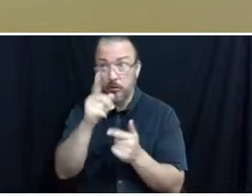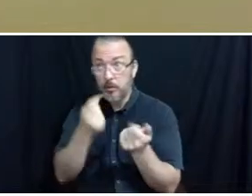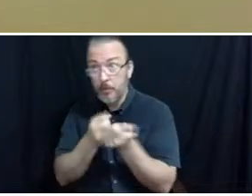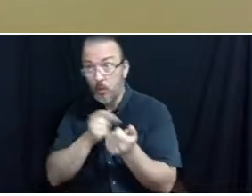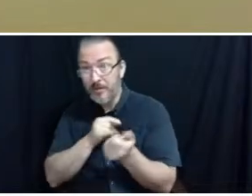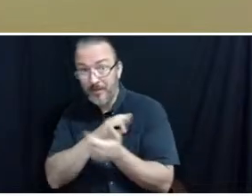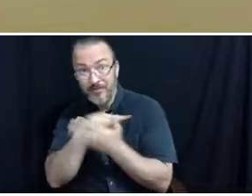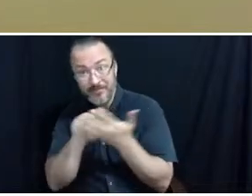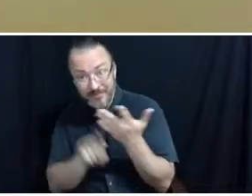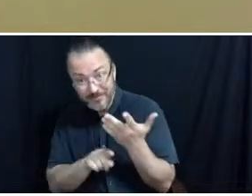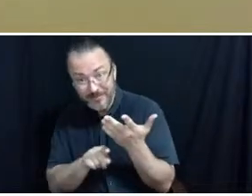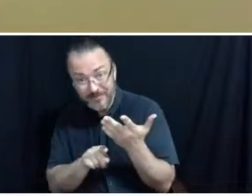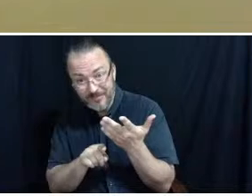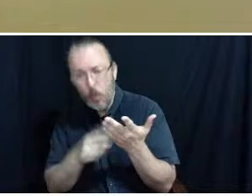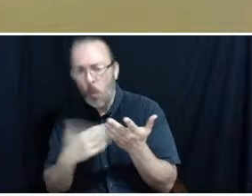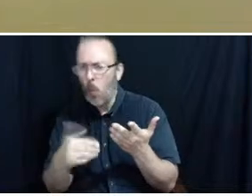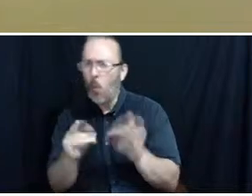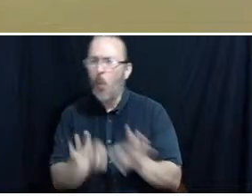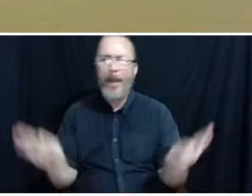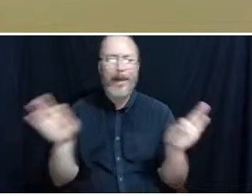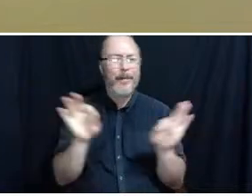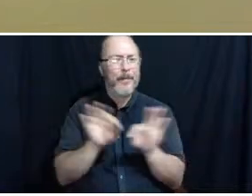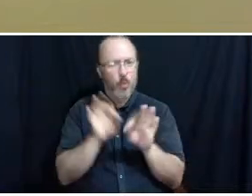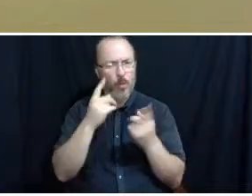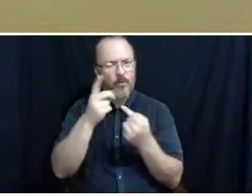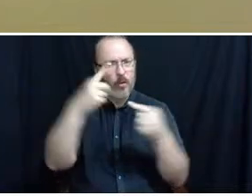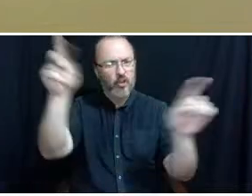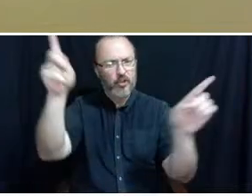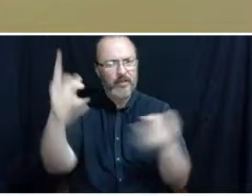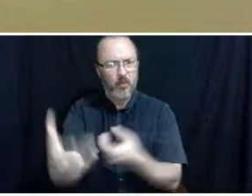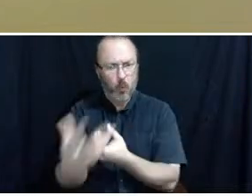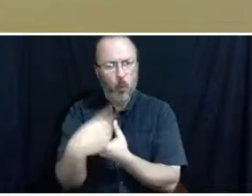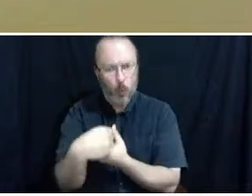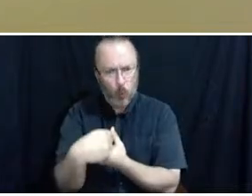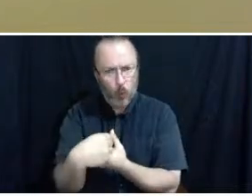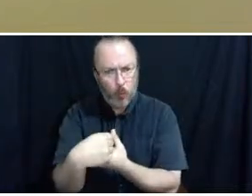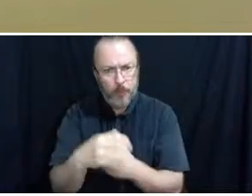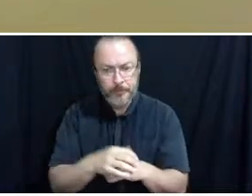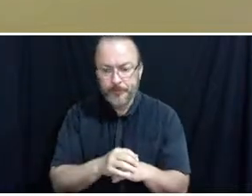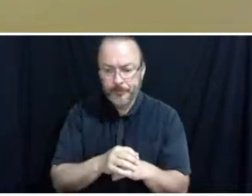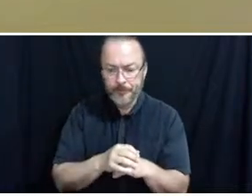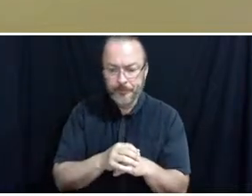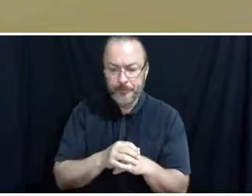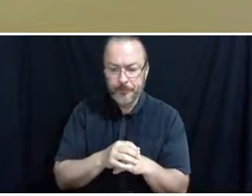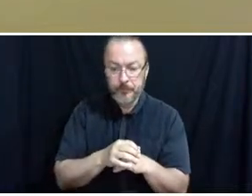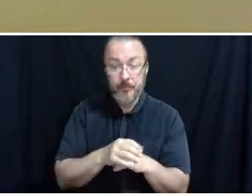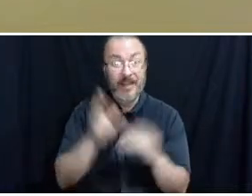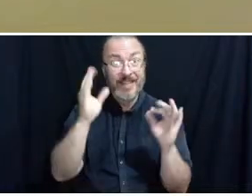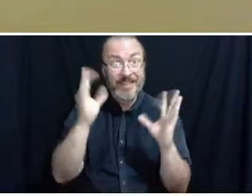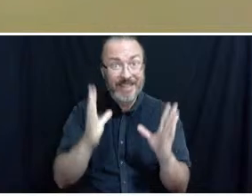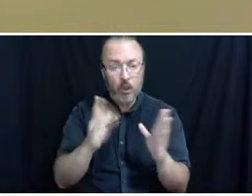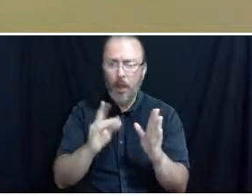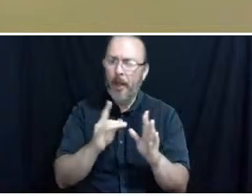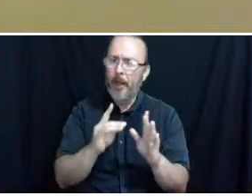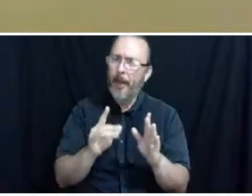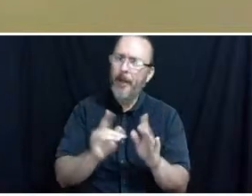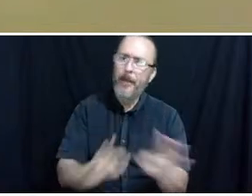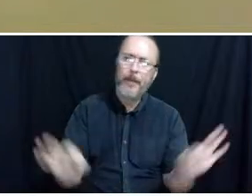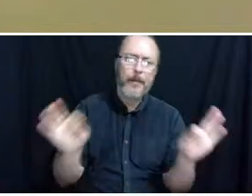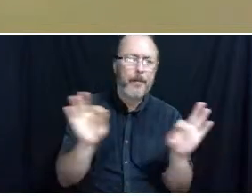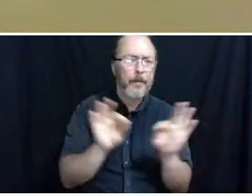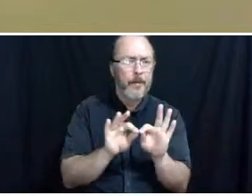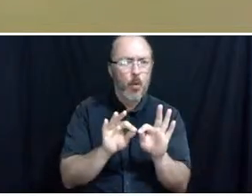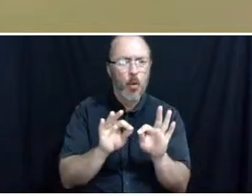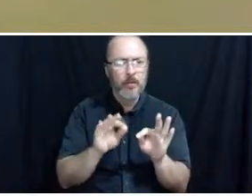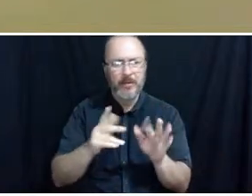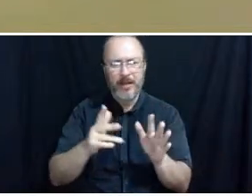et bien soutenus et le personnel d'appui à l'éducation jouent un rôle clé pour atteindre ces objectifs. Le rôle important que jouent les enseignants est au cœur de notre collaboration